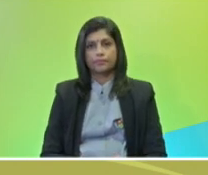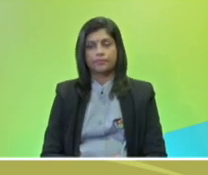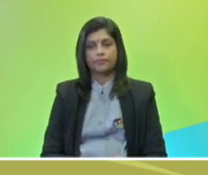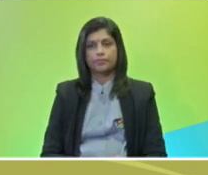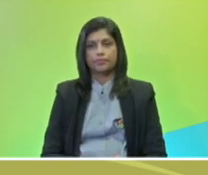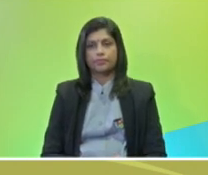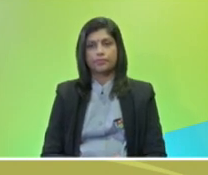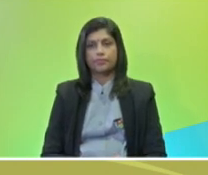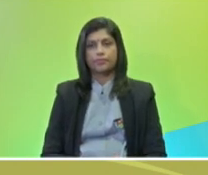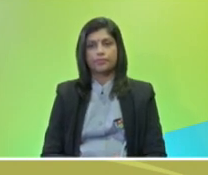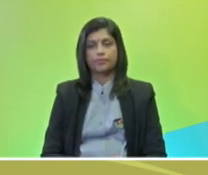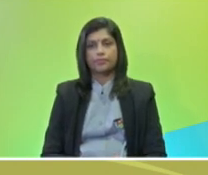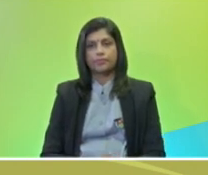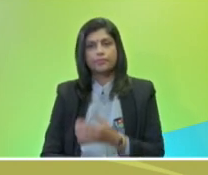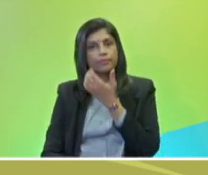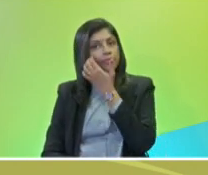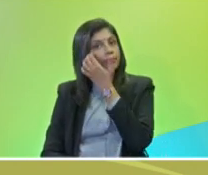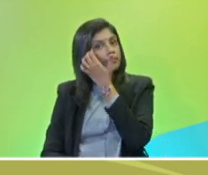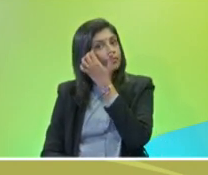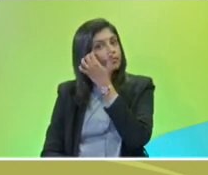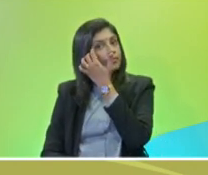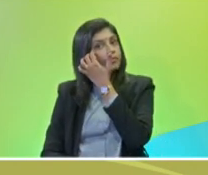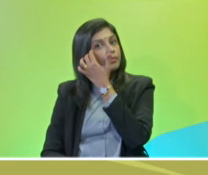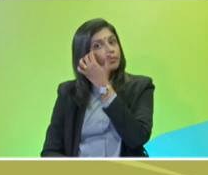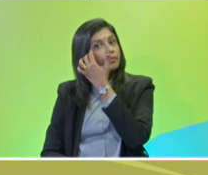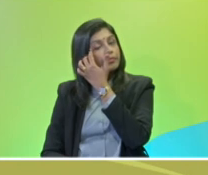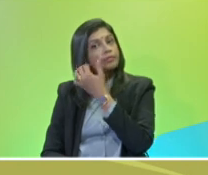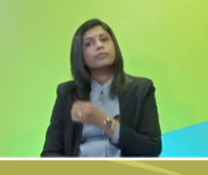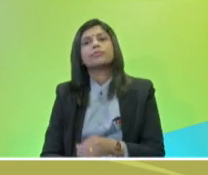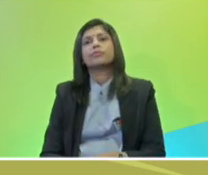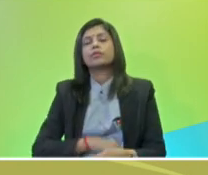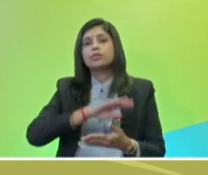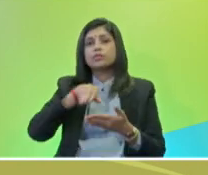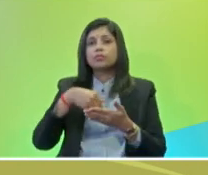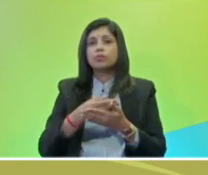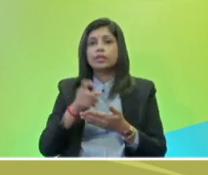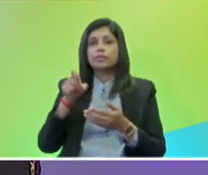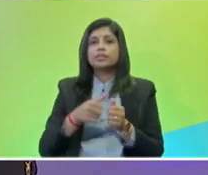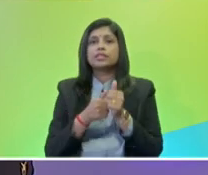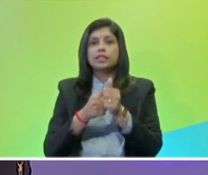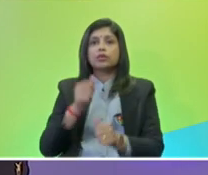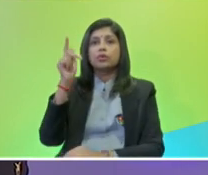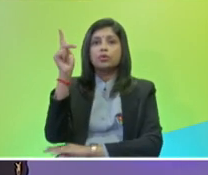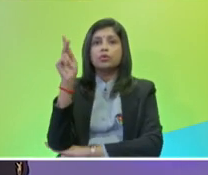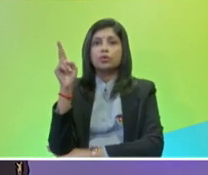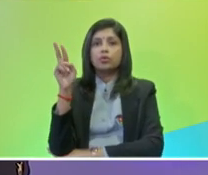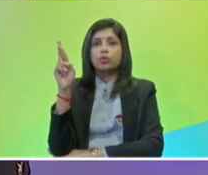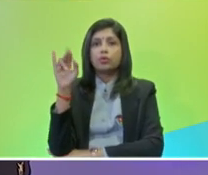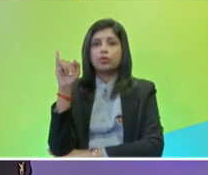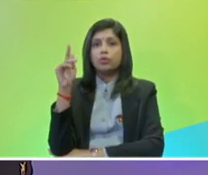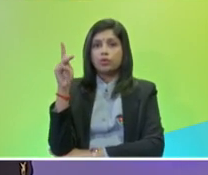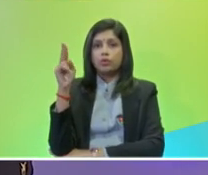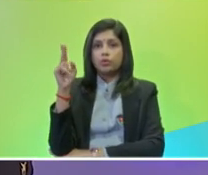seperti yang dihasilkan dalam ini adalah contoh pelapukan dalam pendidikan jasmani